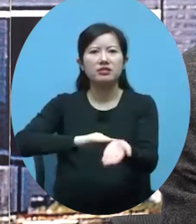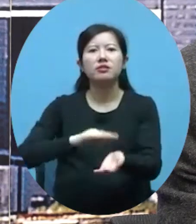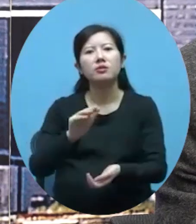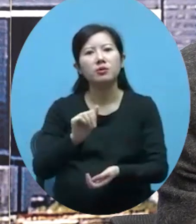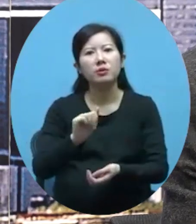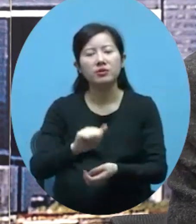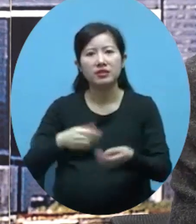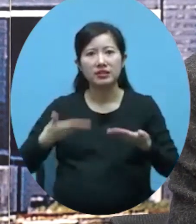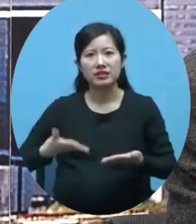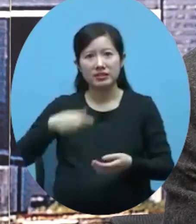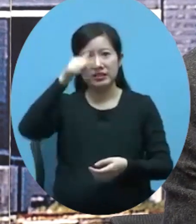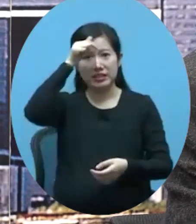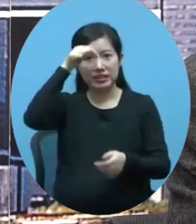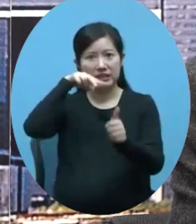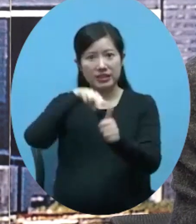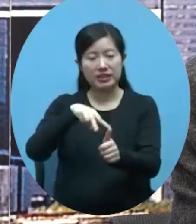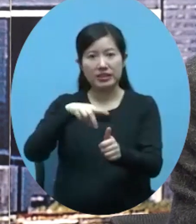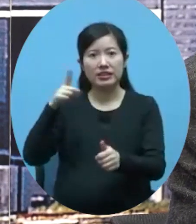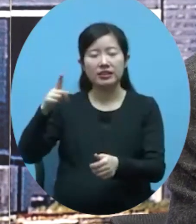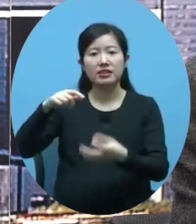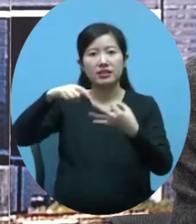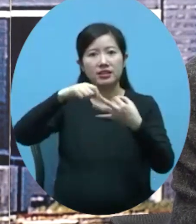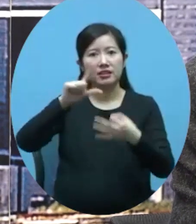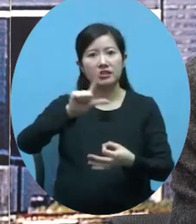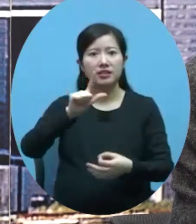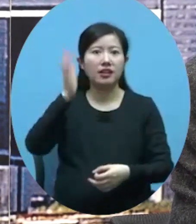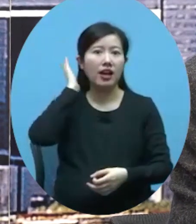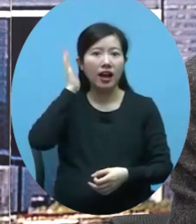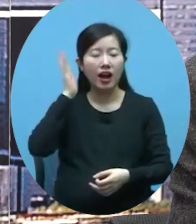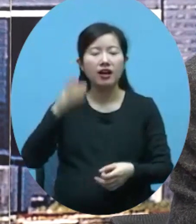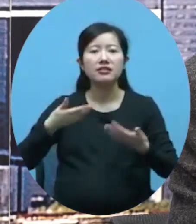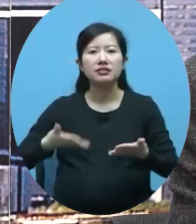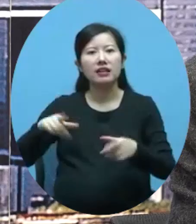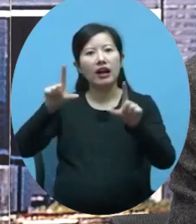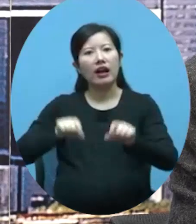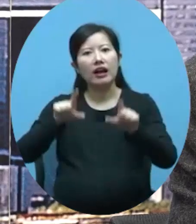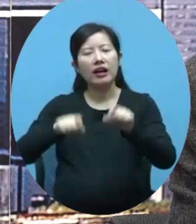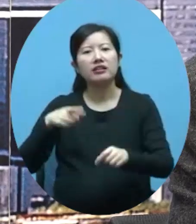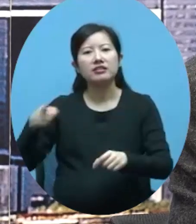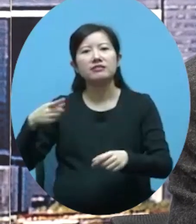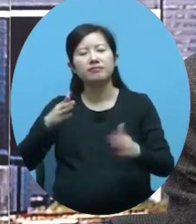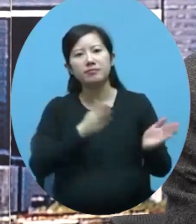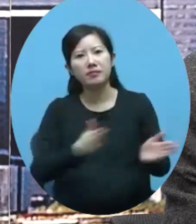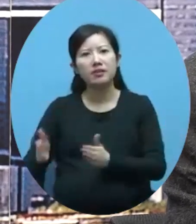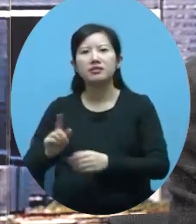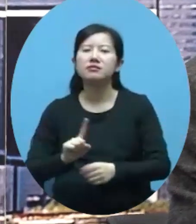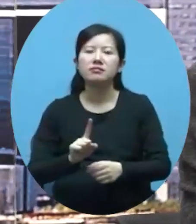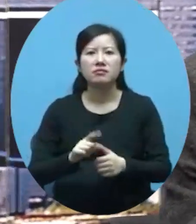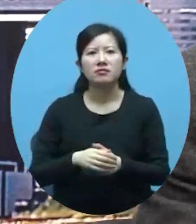现在医管局刘医生就会帮我们介绍一下在普通科门诊和急诊室这个化验安排的细节